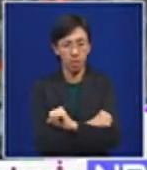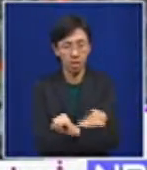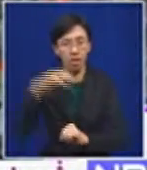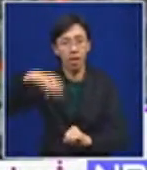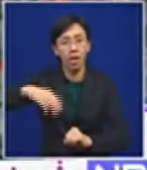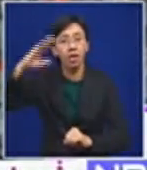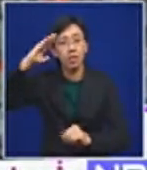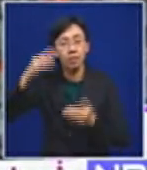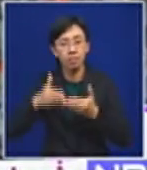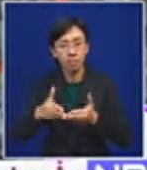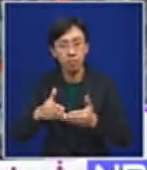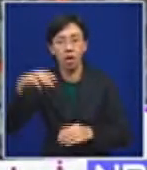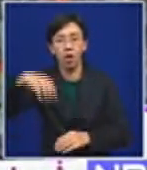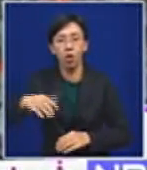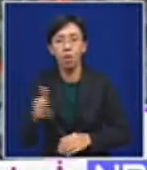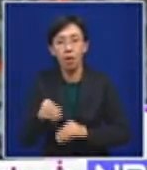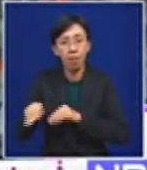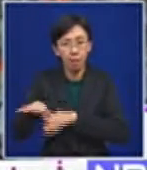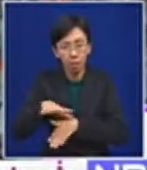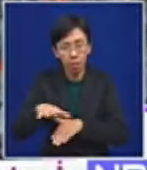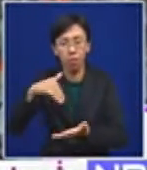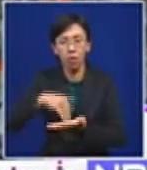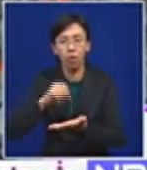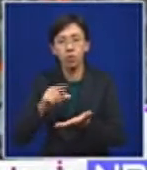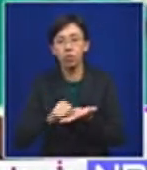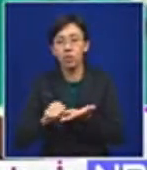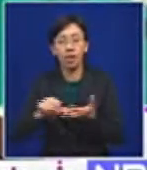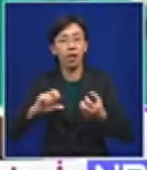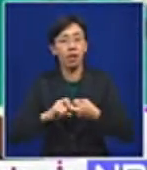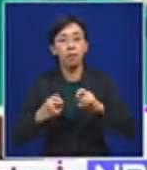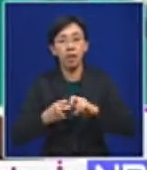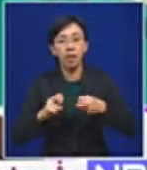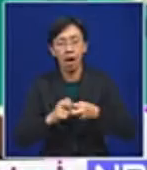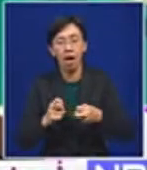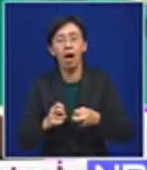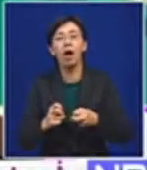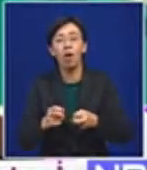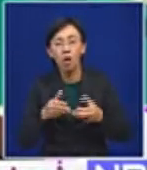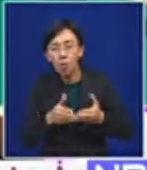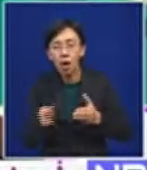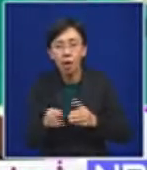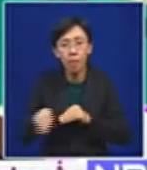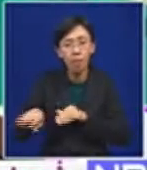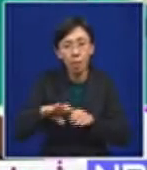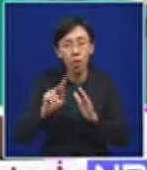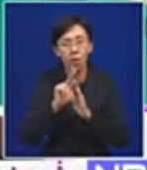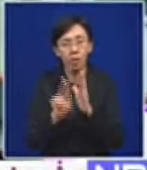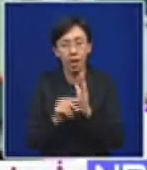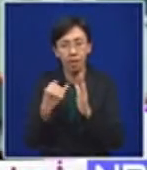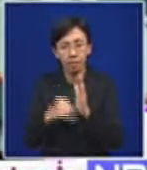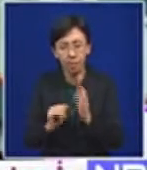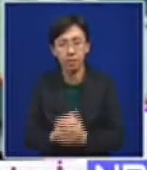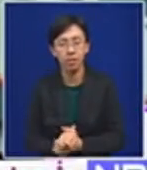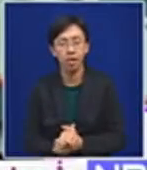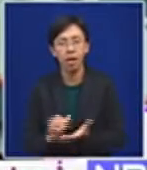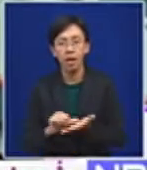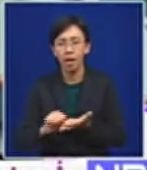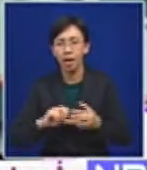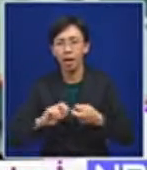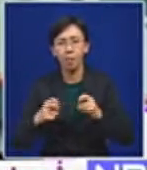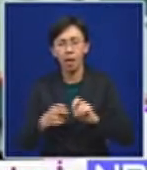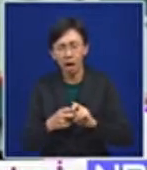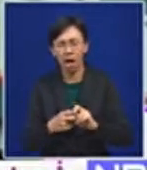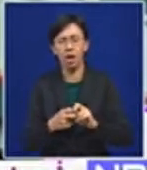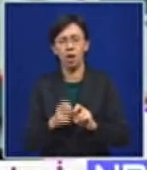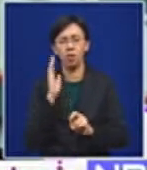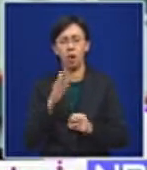พเรือกรมประมงและศูนย์บัญชาการแก้ไขปัญหาการทำประมงผิดกฎหมายหรือสปมพ.กรณีการต่อต้านการทำประมงผิดก